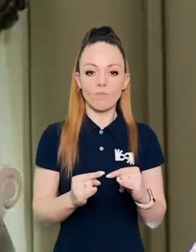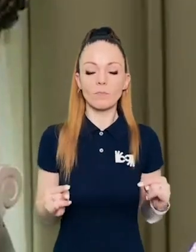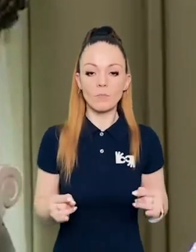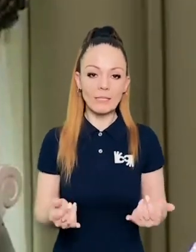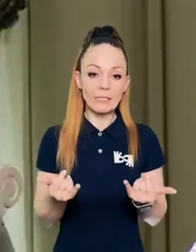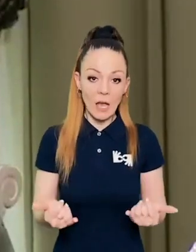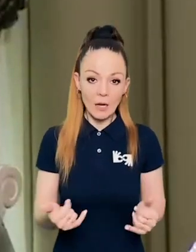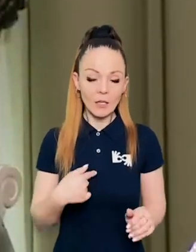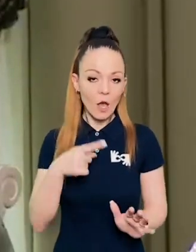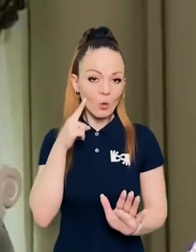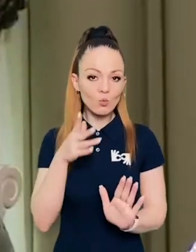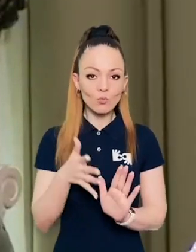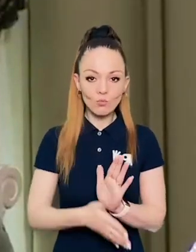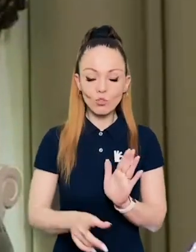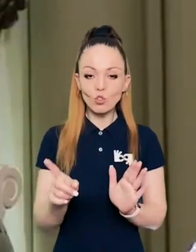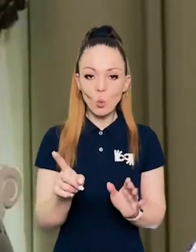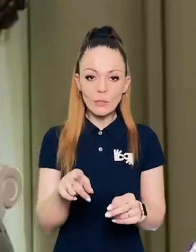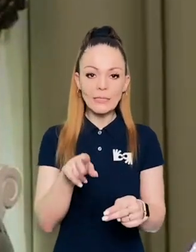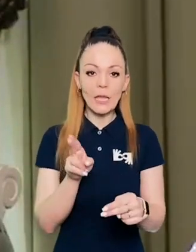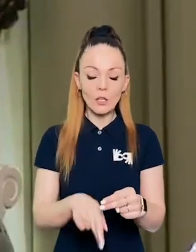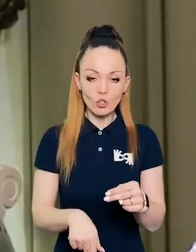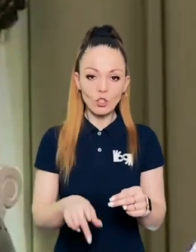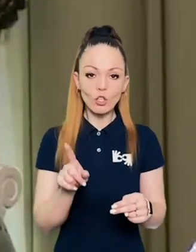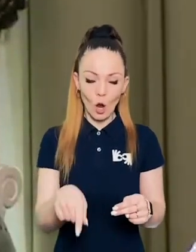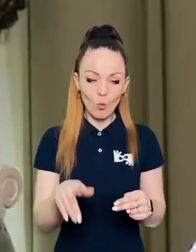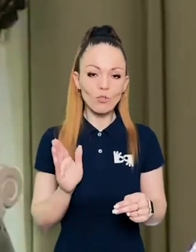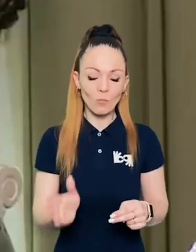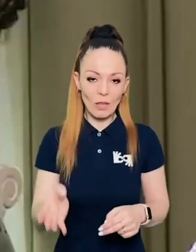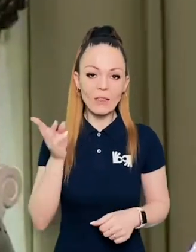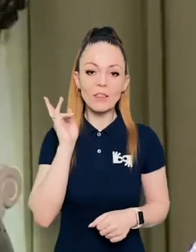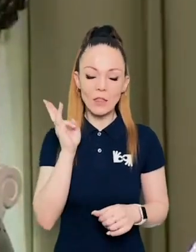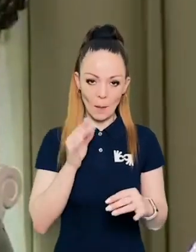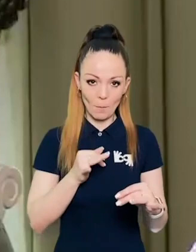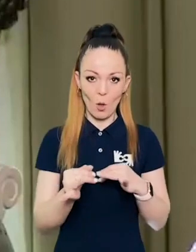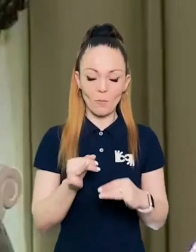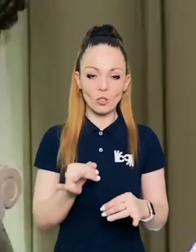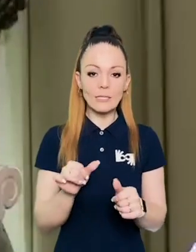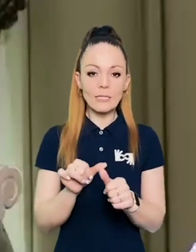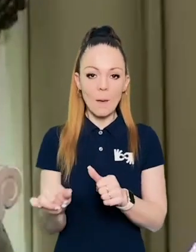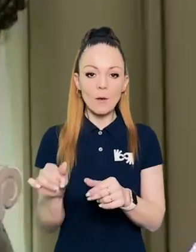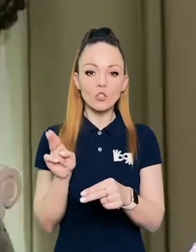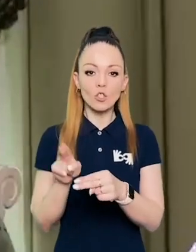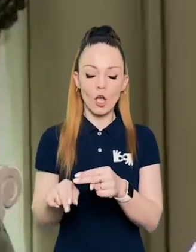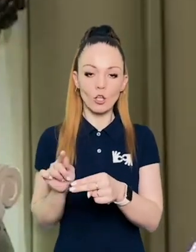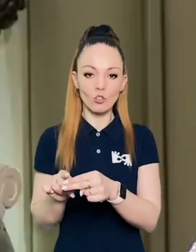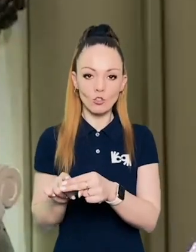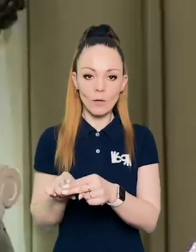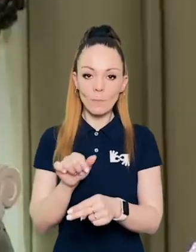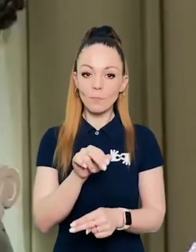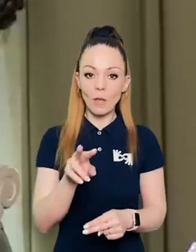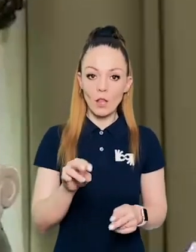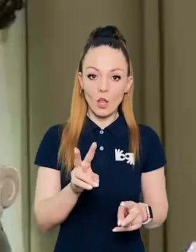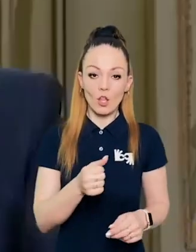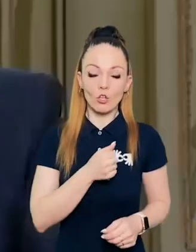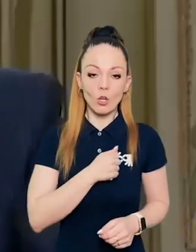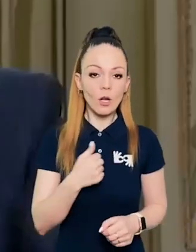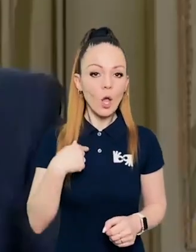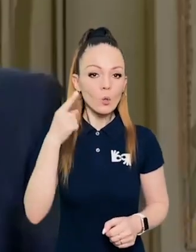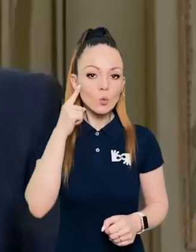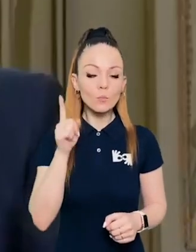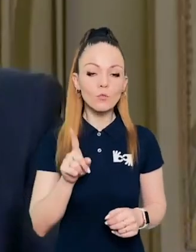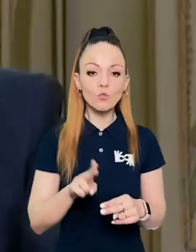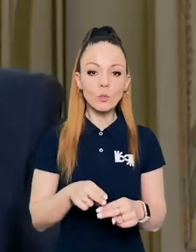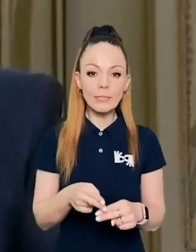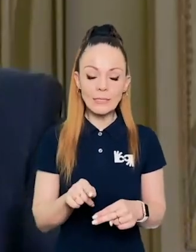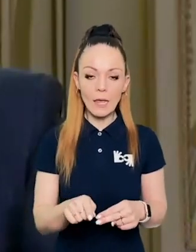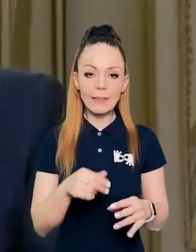суто діалогу. Зараз я розумію, що закінчення також буде дипломатичне, саме закінчення. Але,